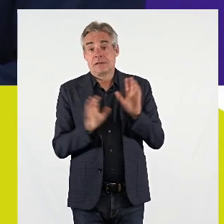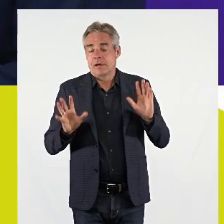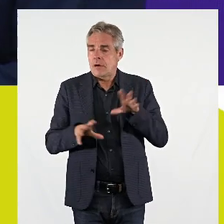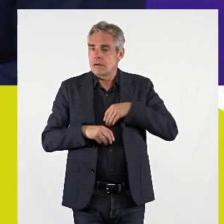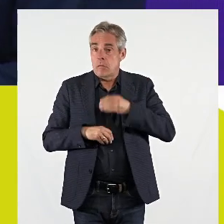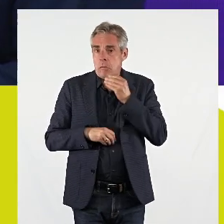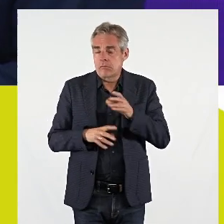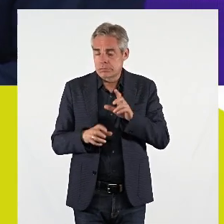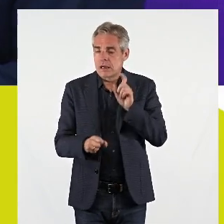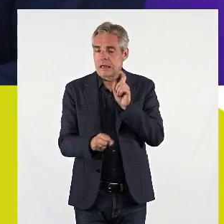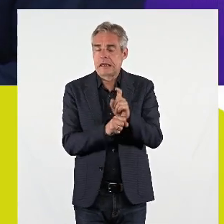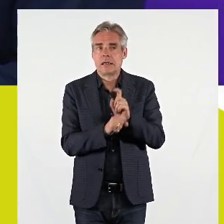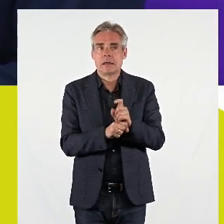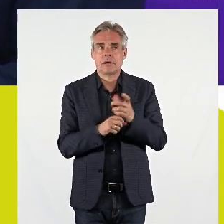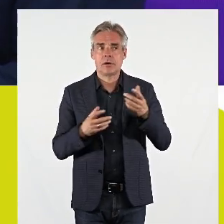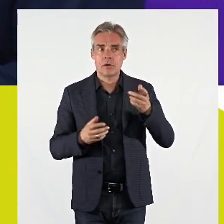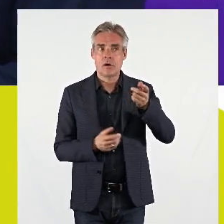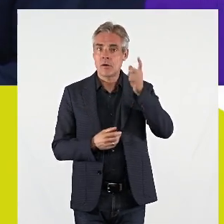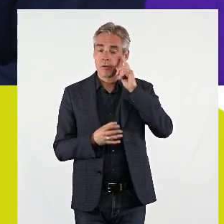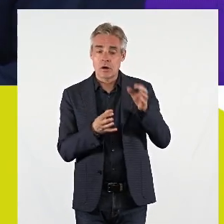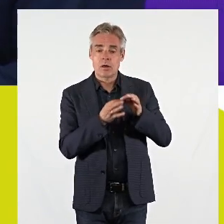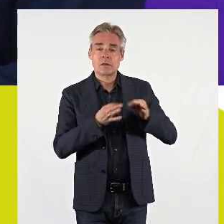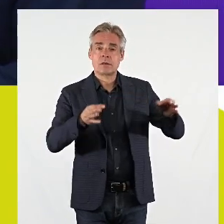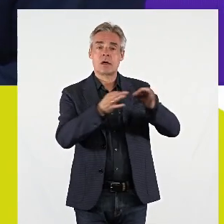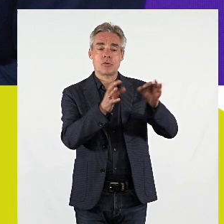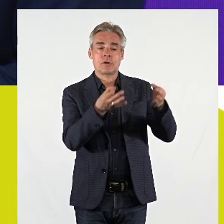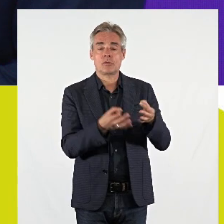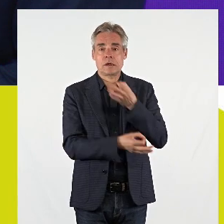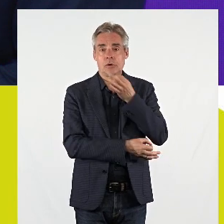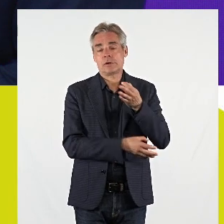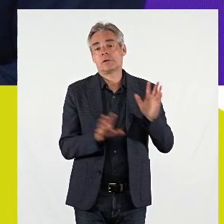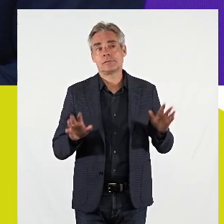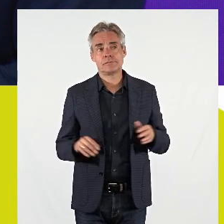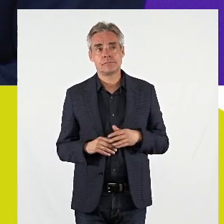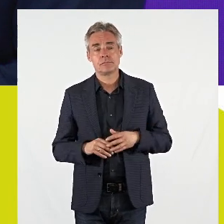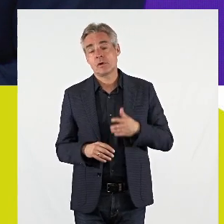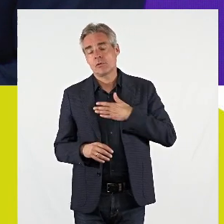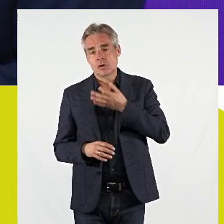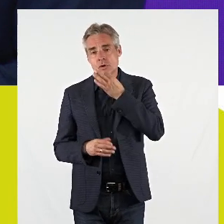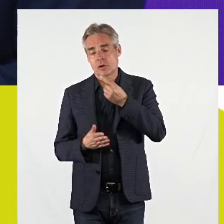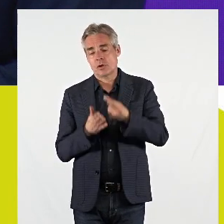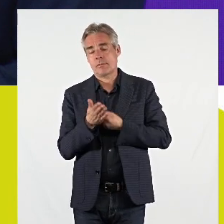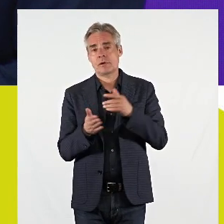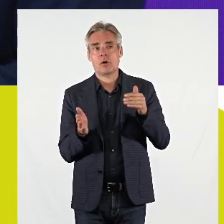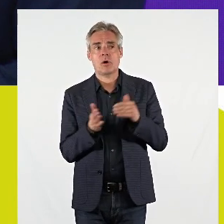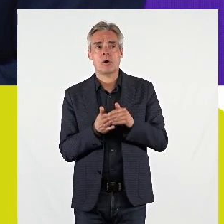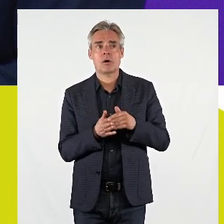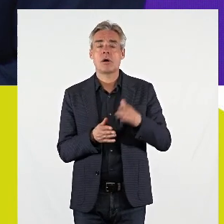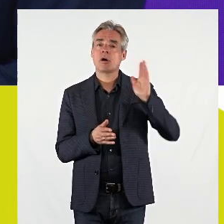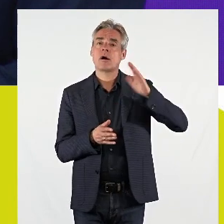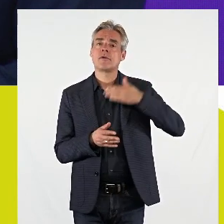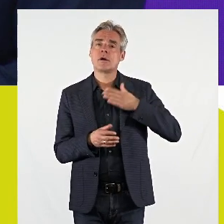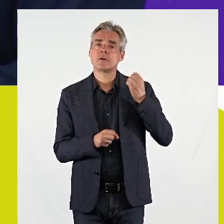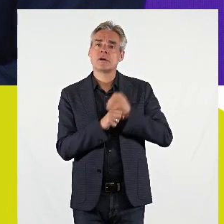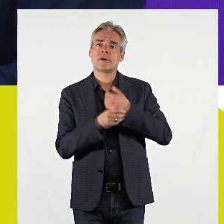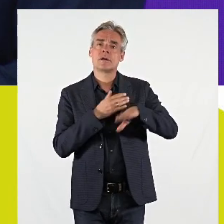Je l'assume dans mes fonctions d'aujourd'hui, parce que c'est la Cour qui le dit, mais j'ai eu l'occasion de le dire dans d'autres fonctions auparavant, quand je travaillais comme DGA de la